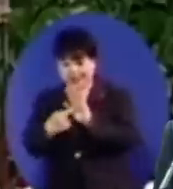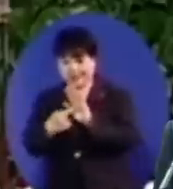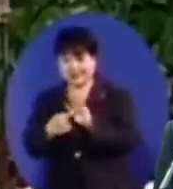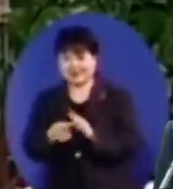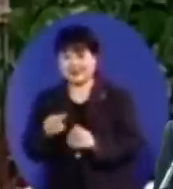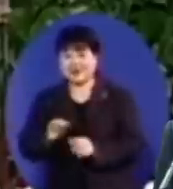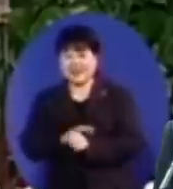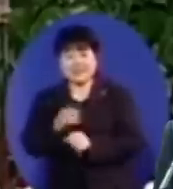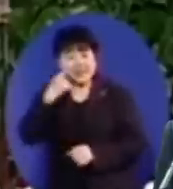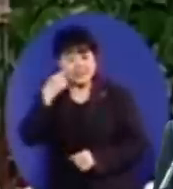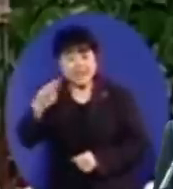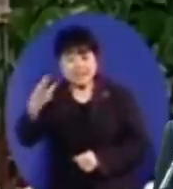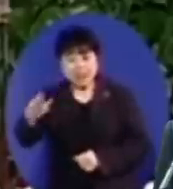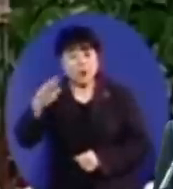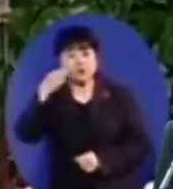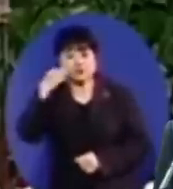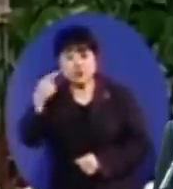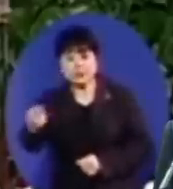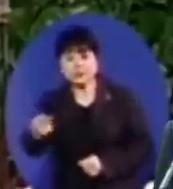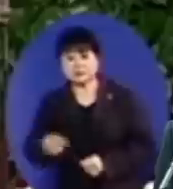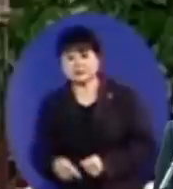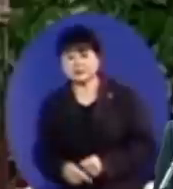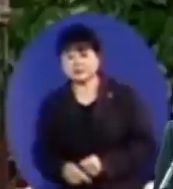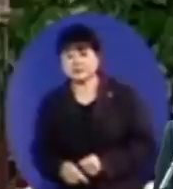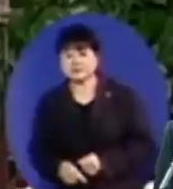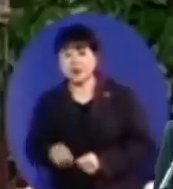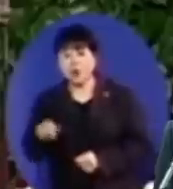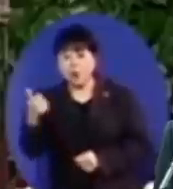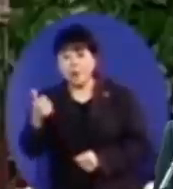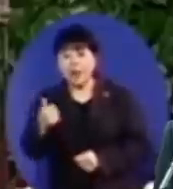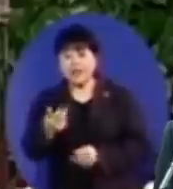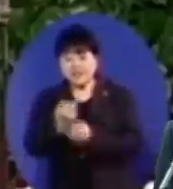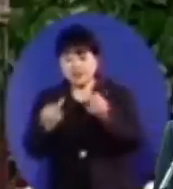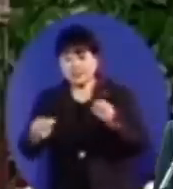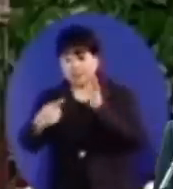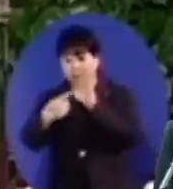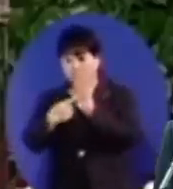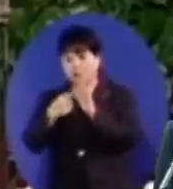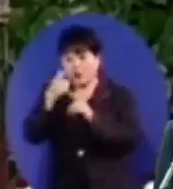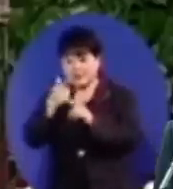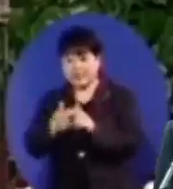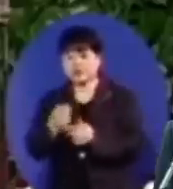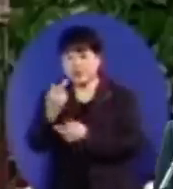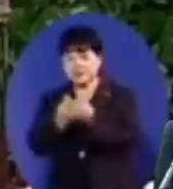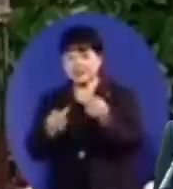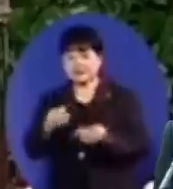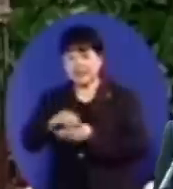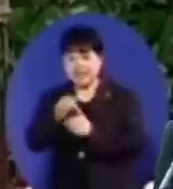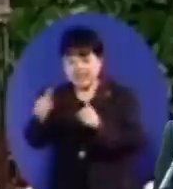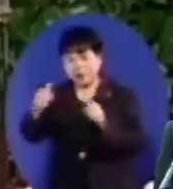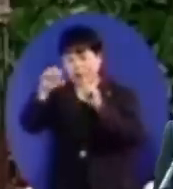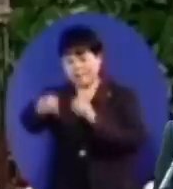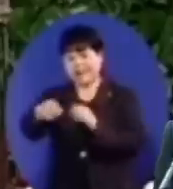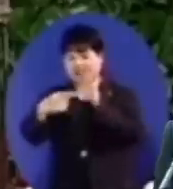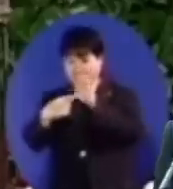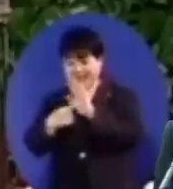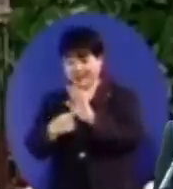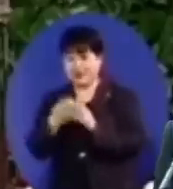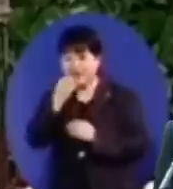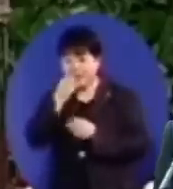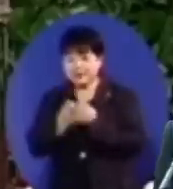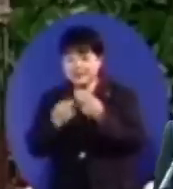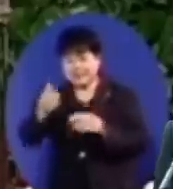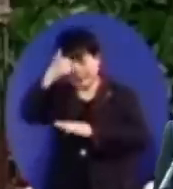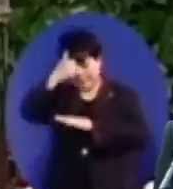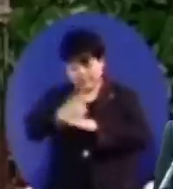나를 사랑하냐고 세 번 물으시고 500여 형제들에게 일시에 보이시고 예수님의 형제인 야고보에게 나타나시고 감람산에서